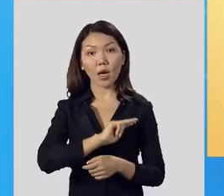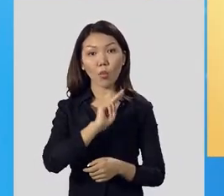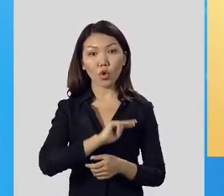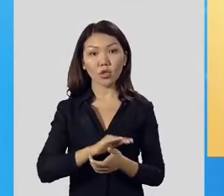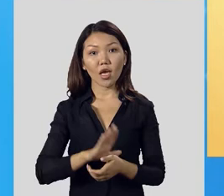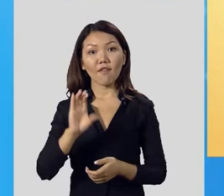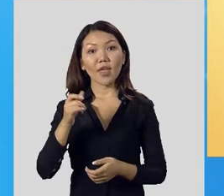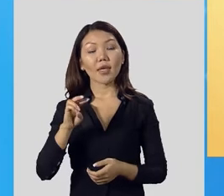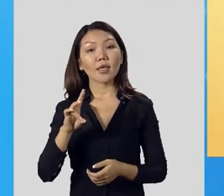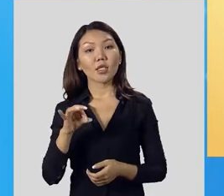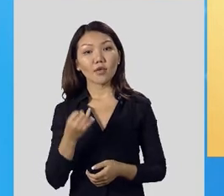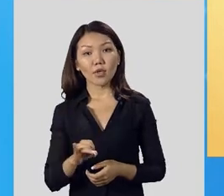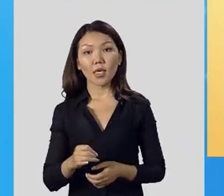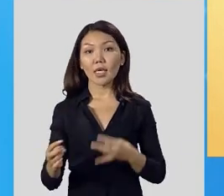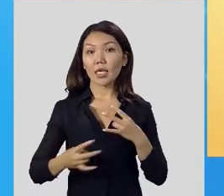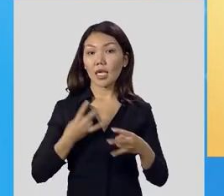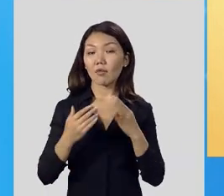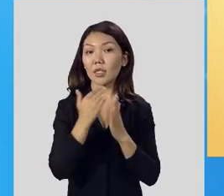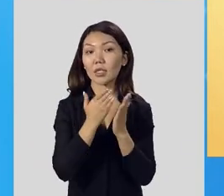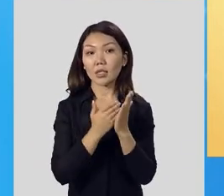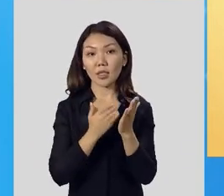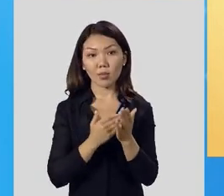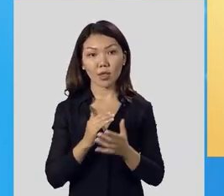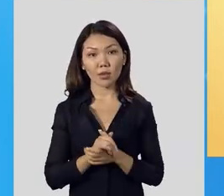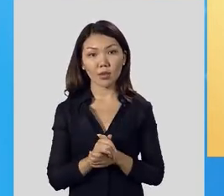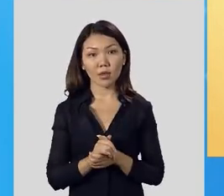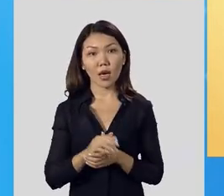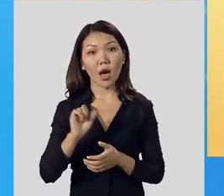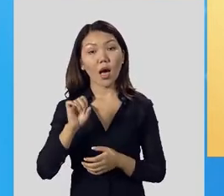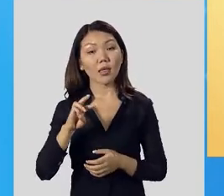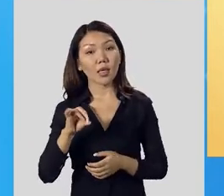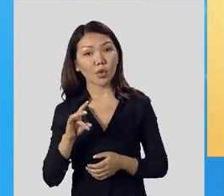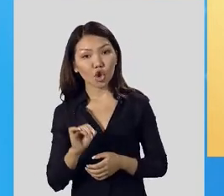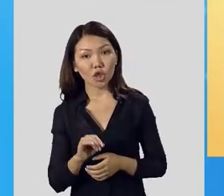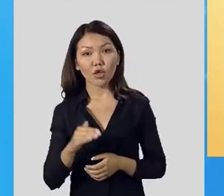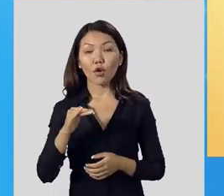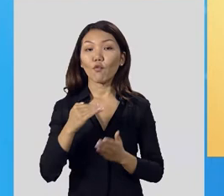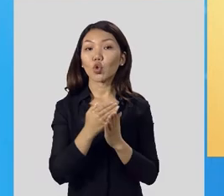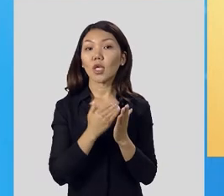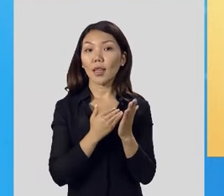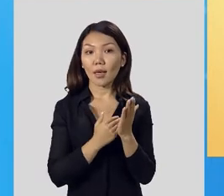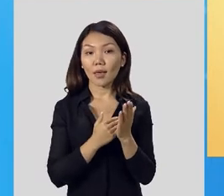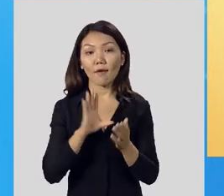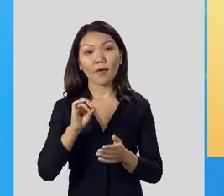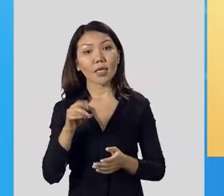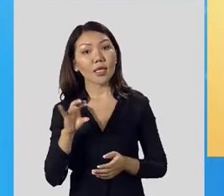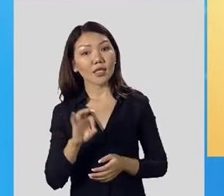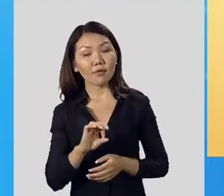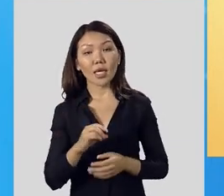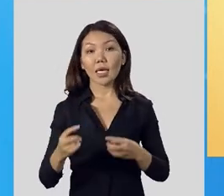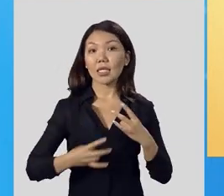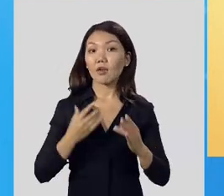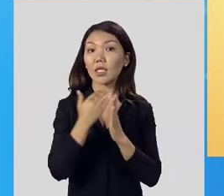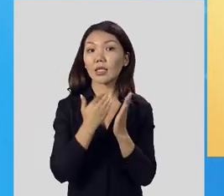работе вегетативной нервной системы. Анатомически и функционально вегетативная